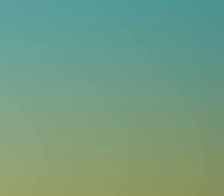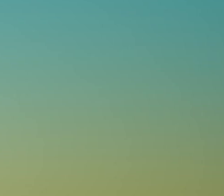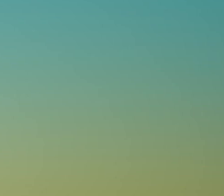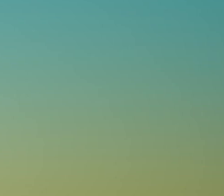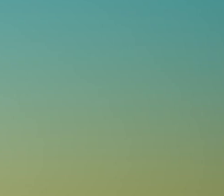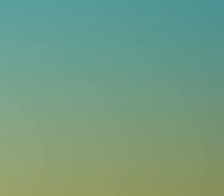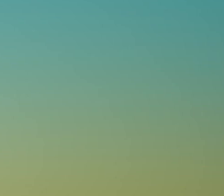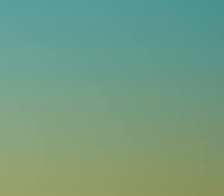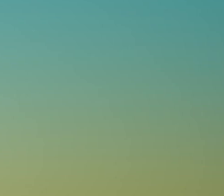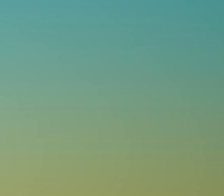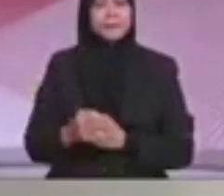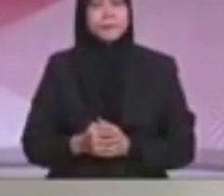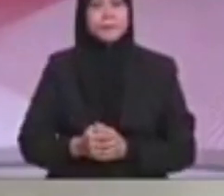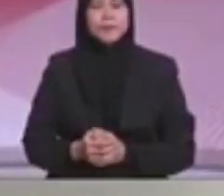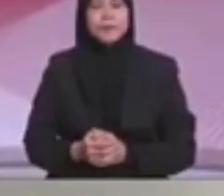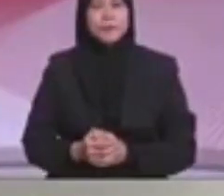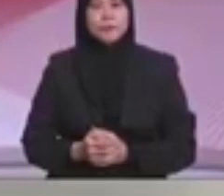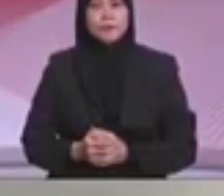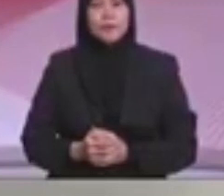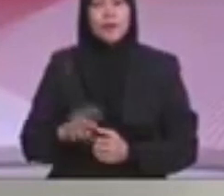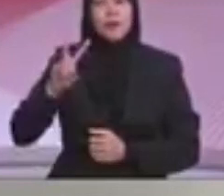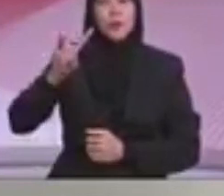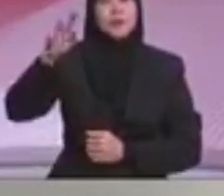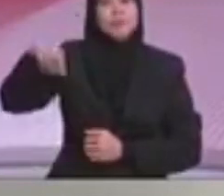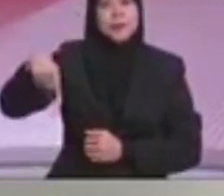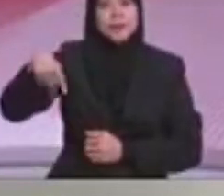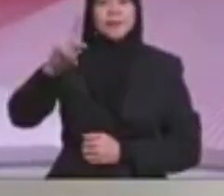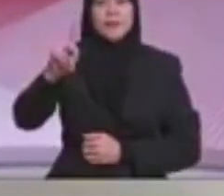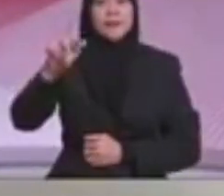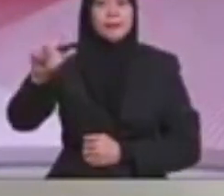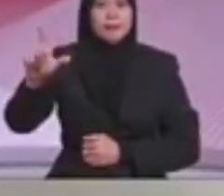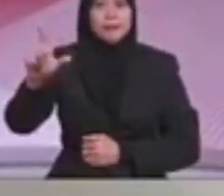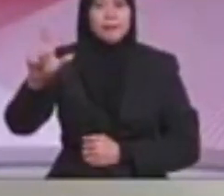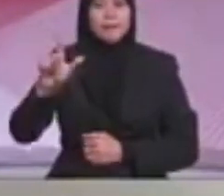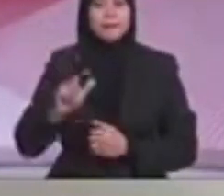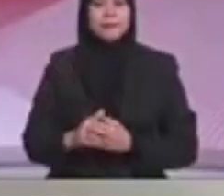kepada PKPB Wilayah Persekutuan Kuala Lumpur.